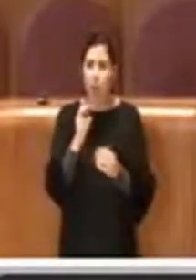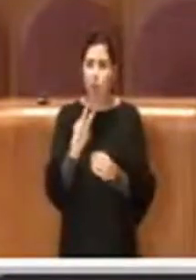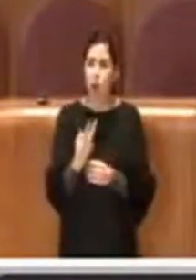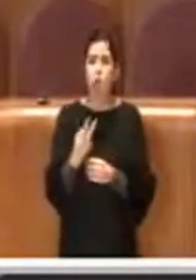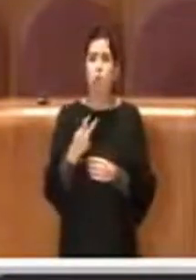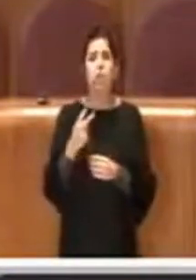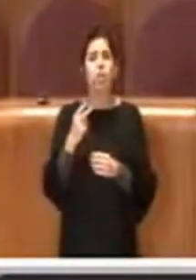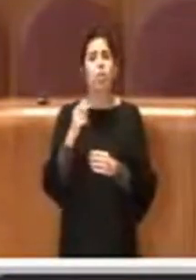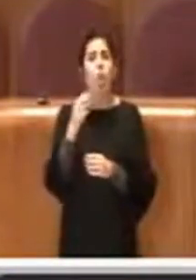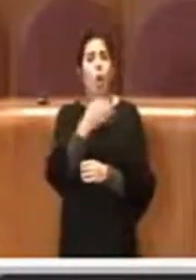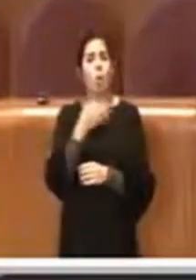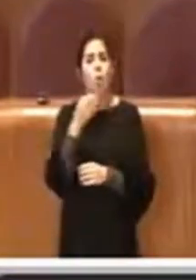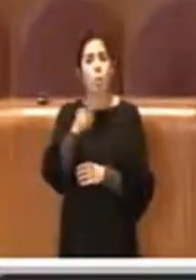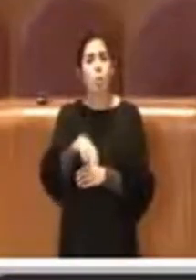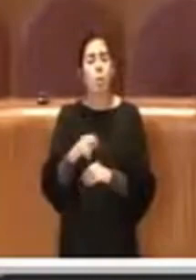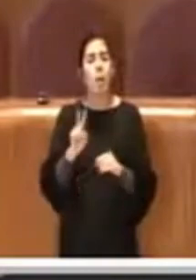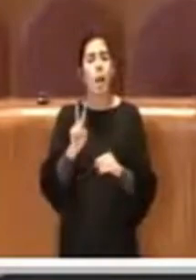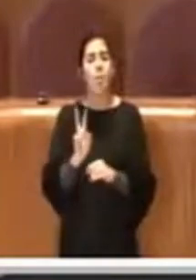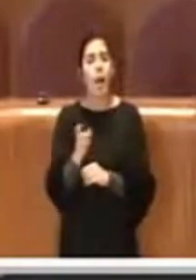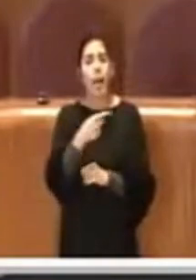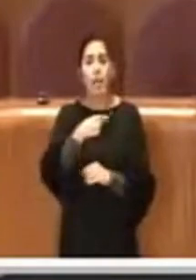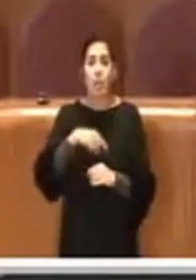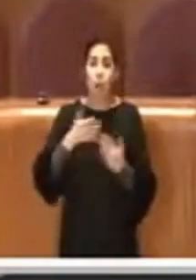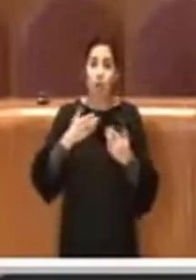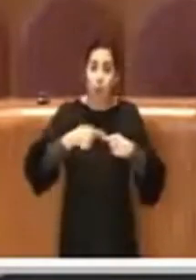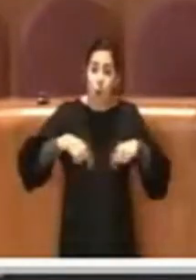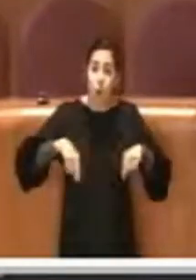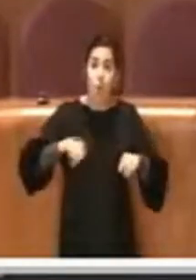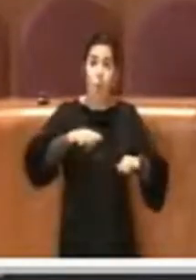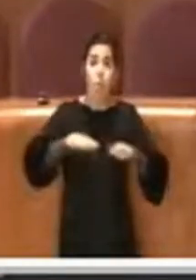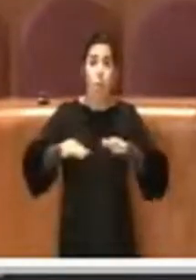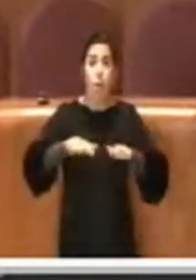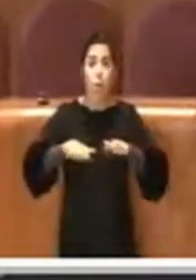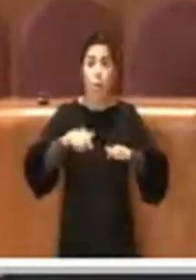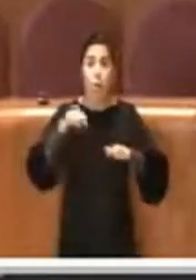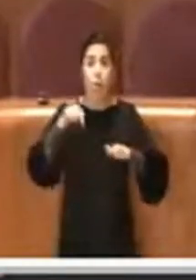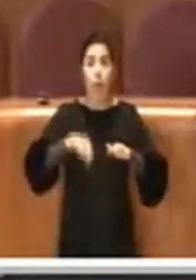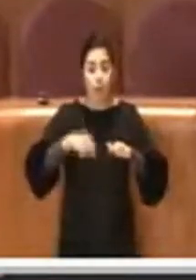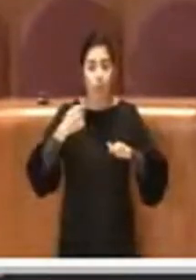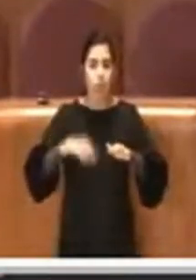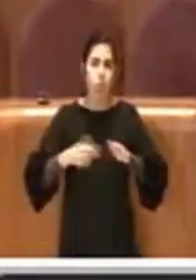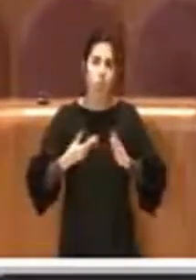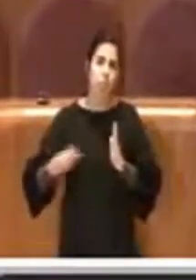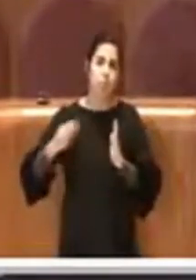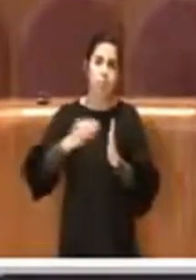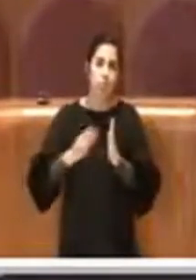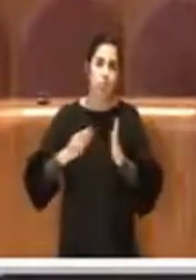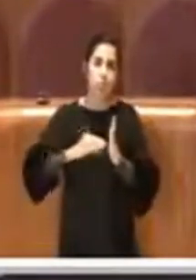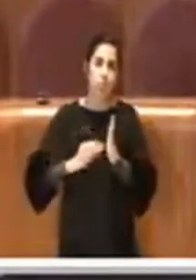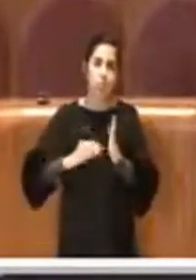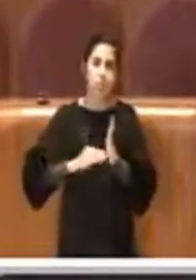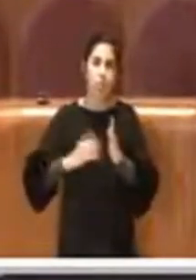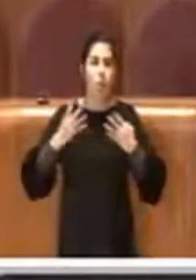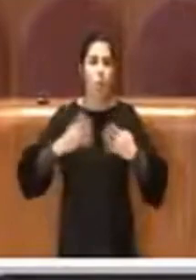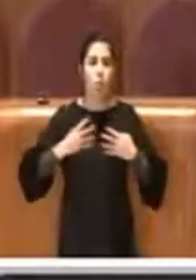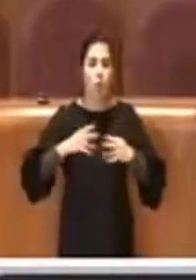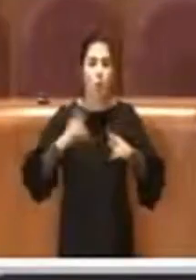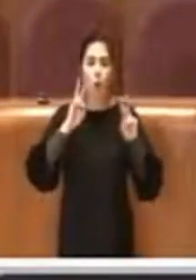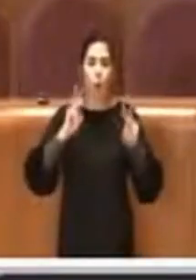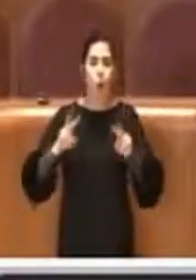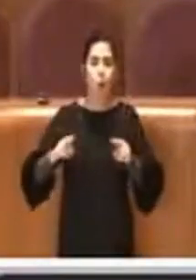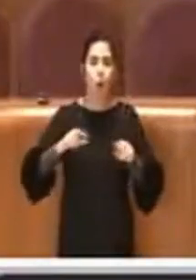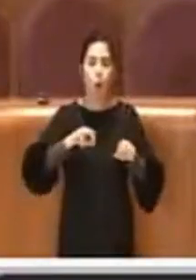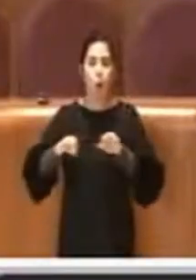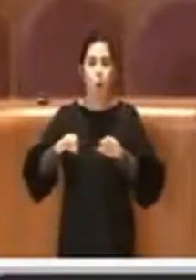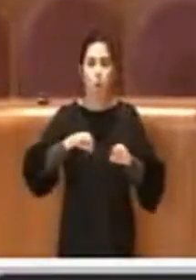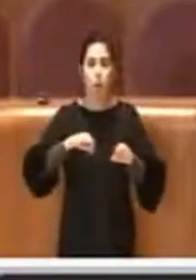di commissione mobilità proprio dove siamo andati a tra l'altro rafforzare queste funzioni di controllo e coordinamento tra